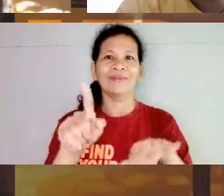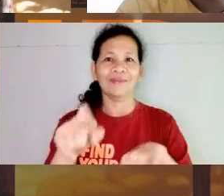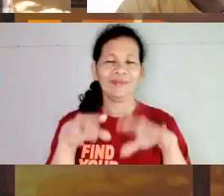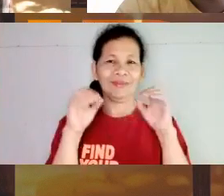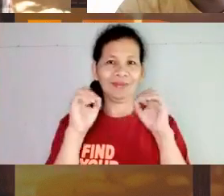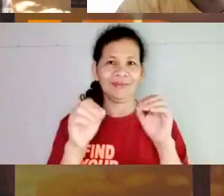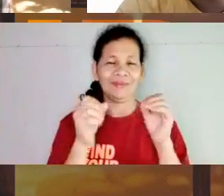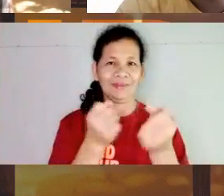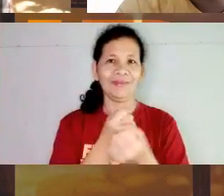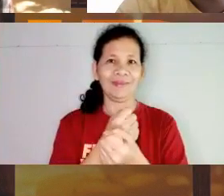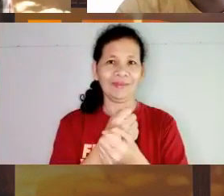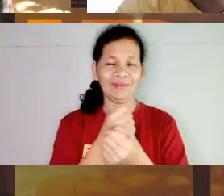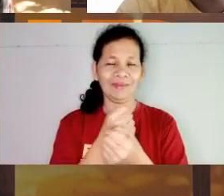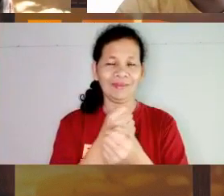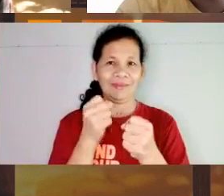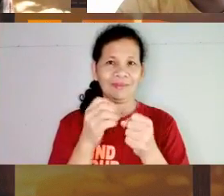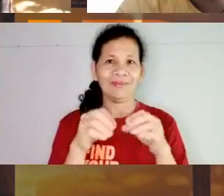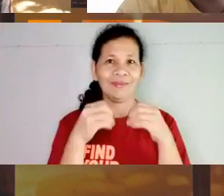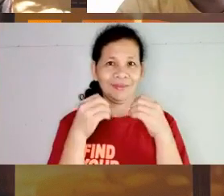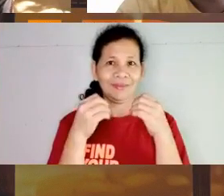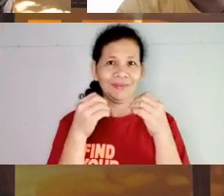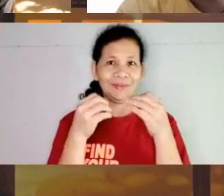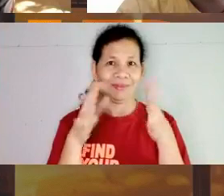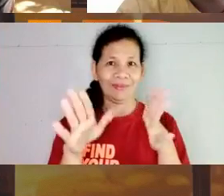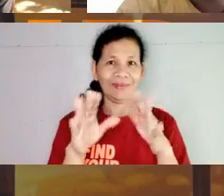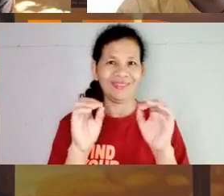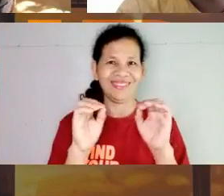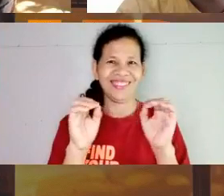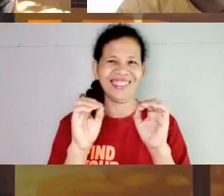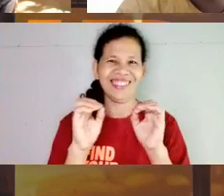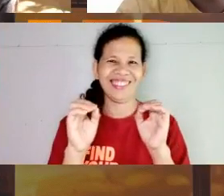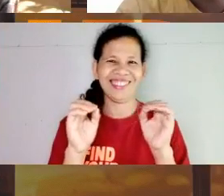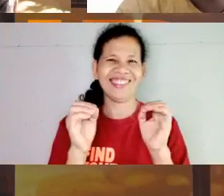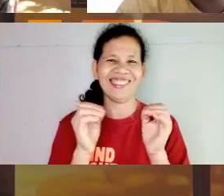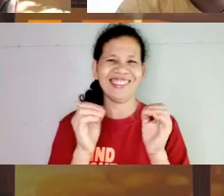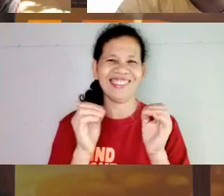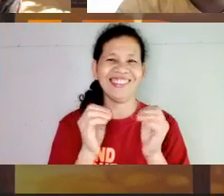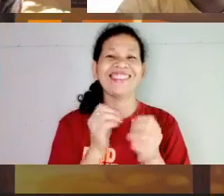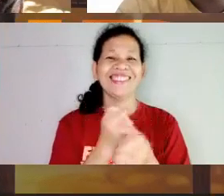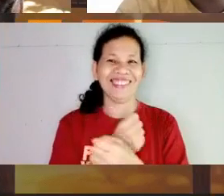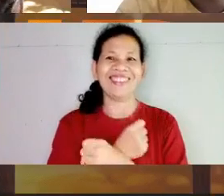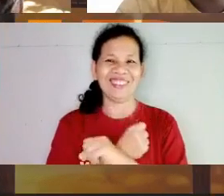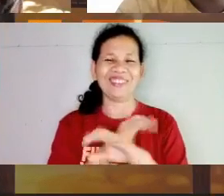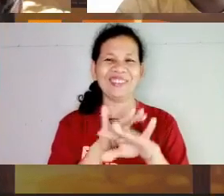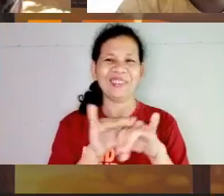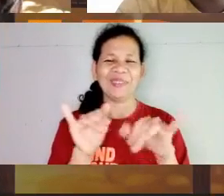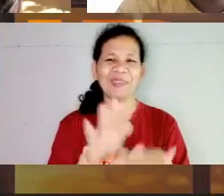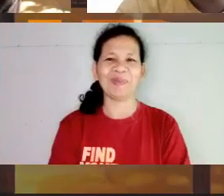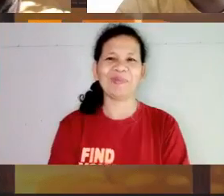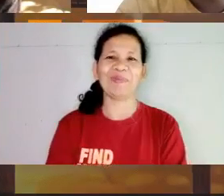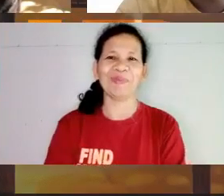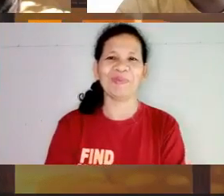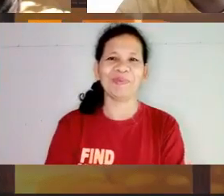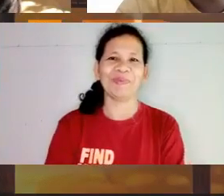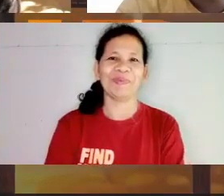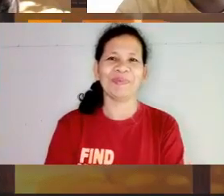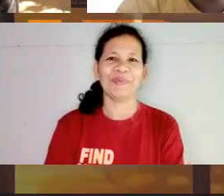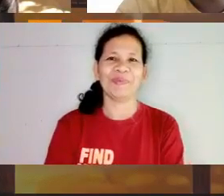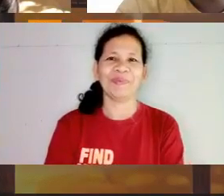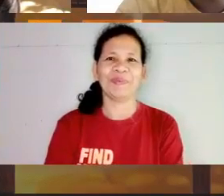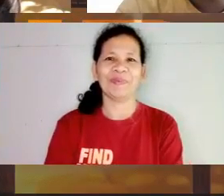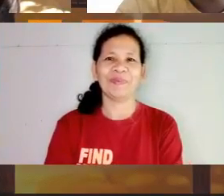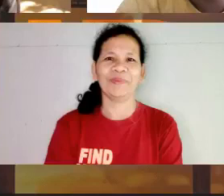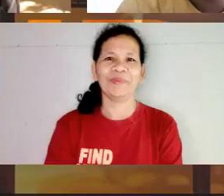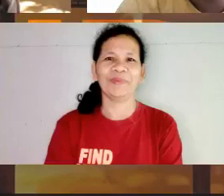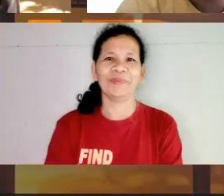love without giving. Ayun, parang Tagalog-English version po, ano? Okay, si Daling Ugat, sabi po